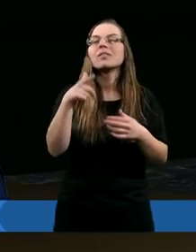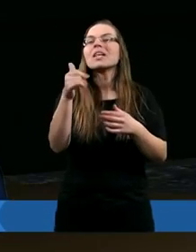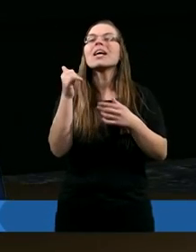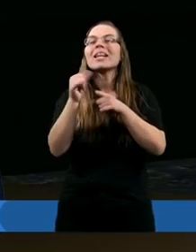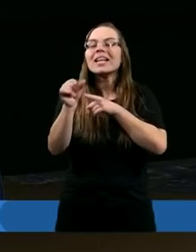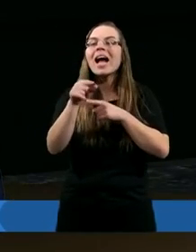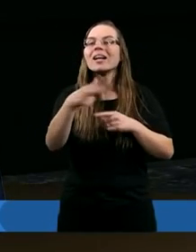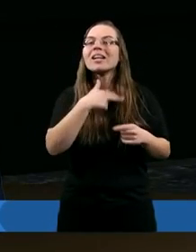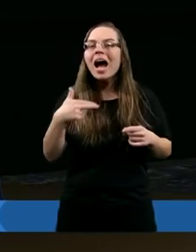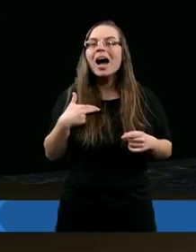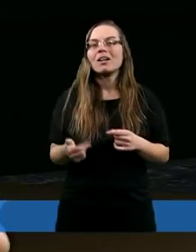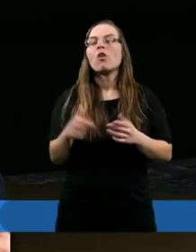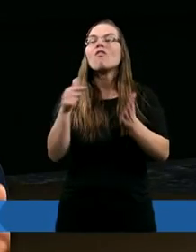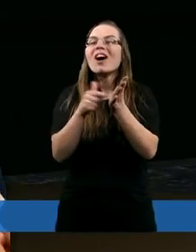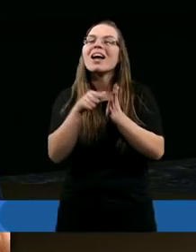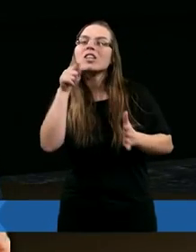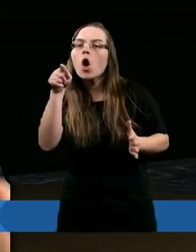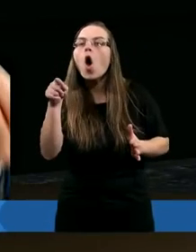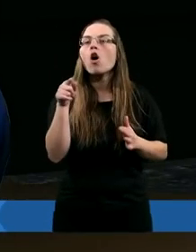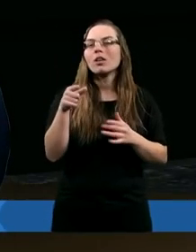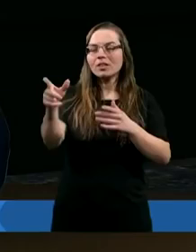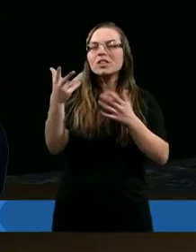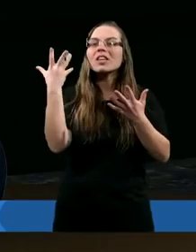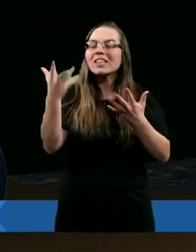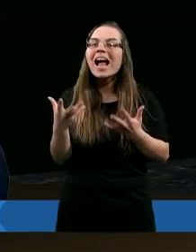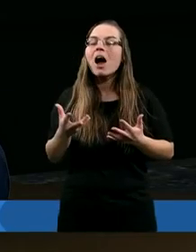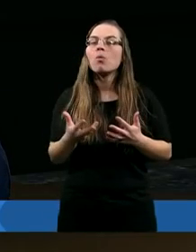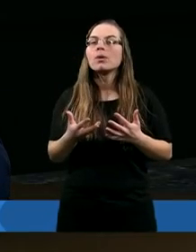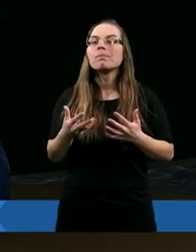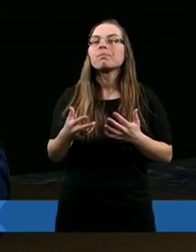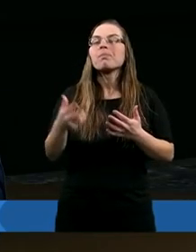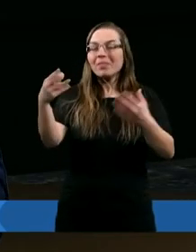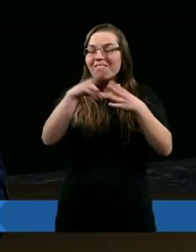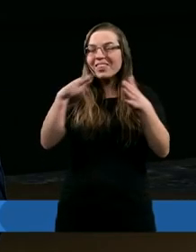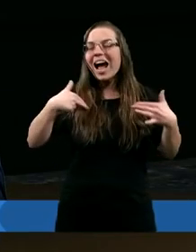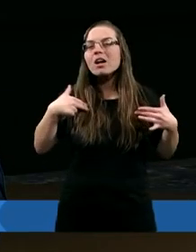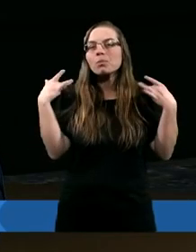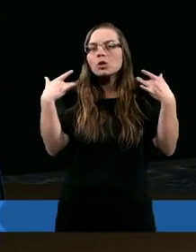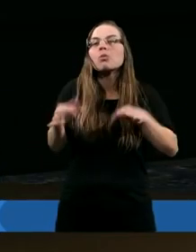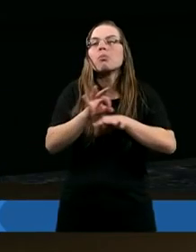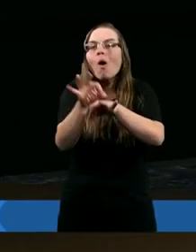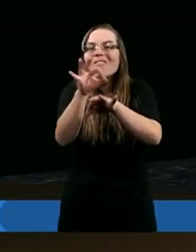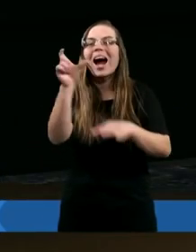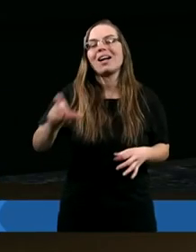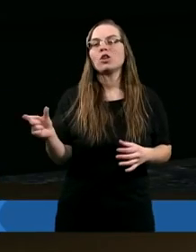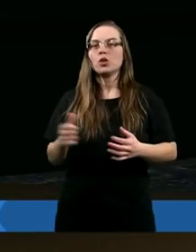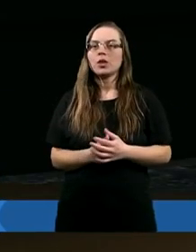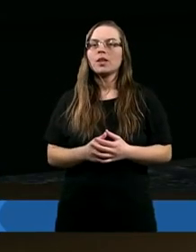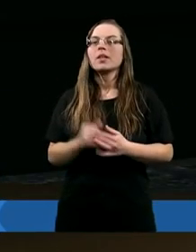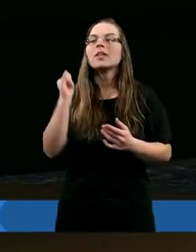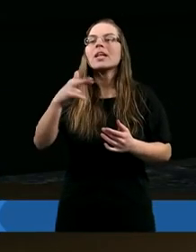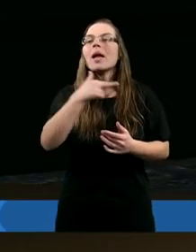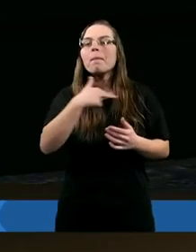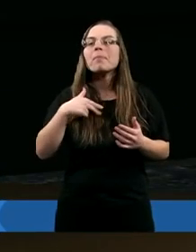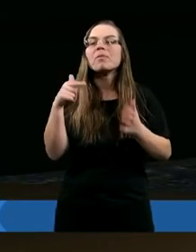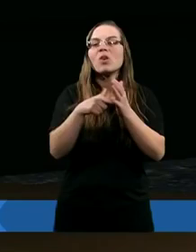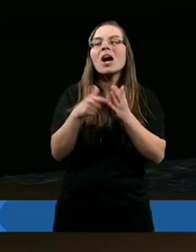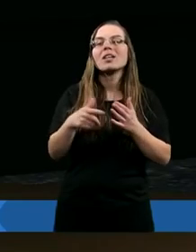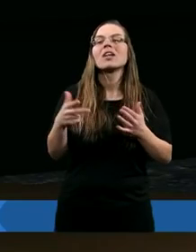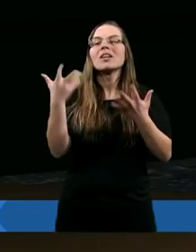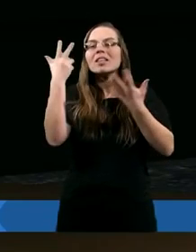inny od nas, właśnie On tą swoją świętością przychodzi w nasze życie. I w tym momencie my stajemy się,